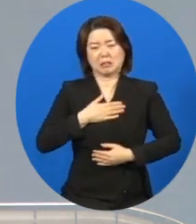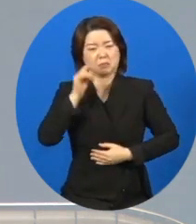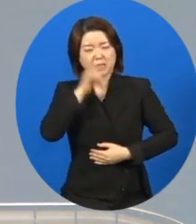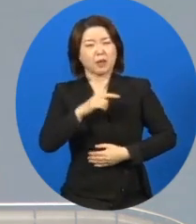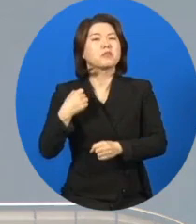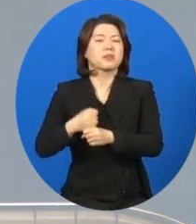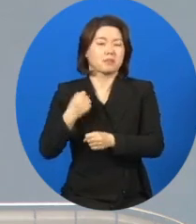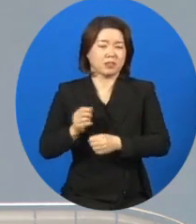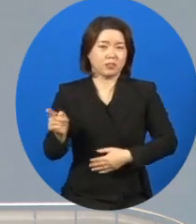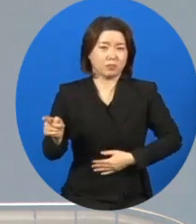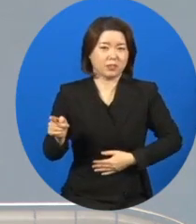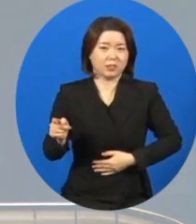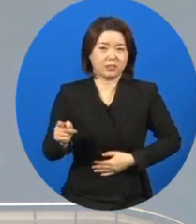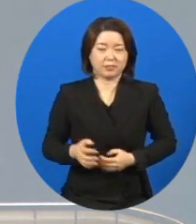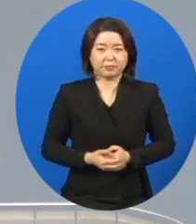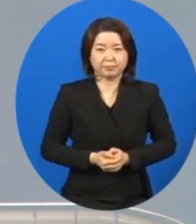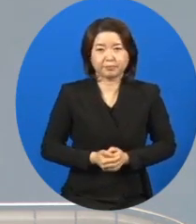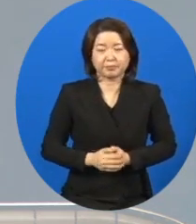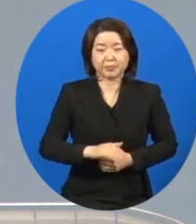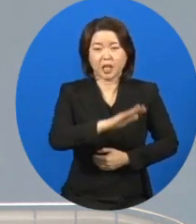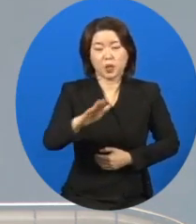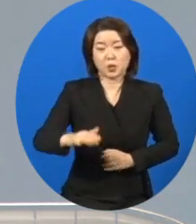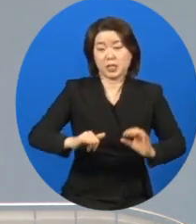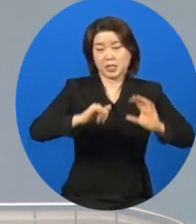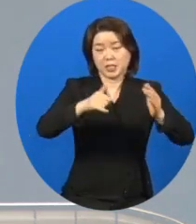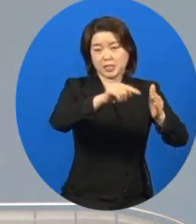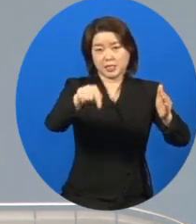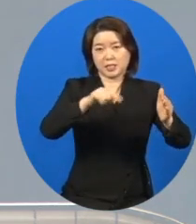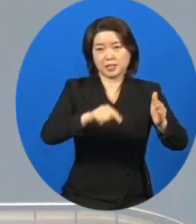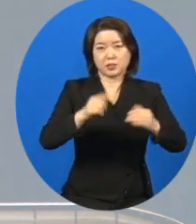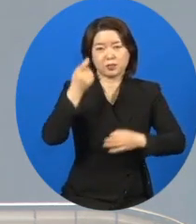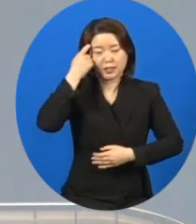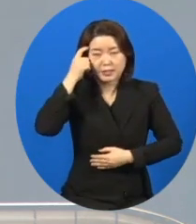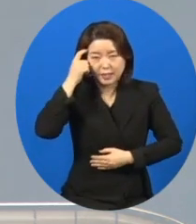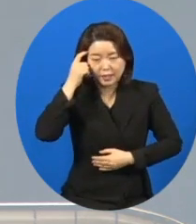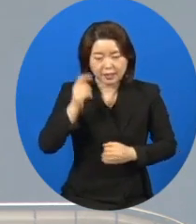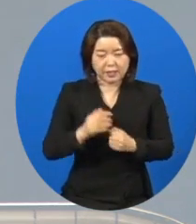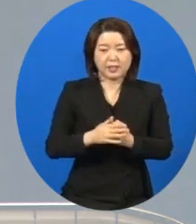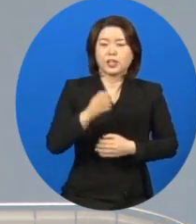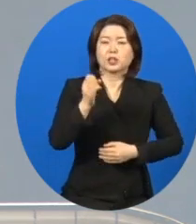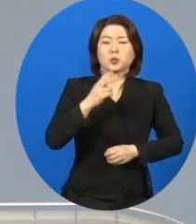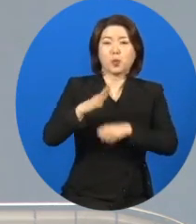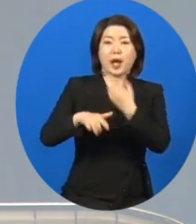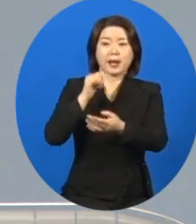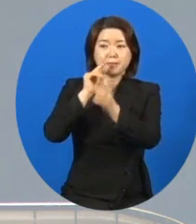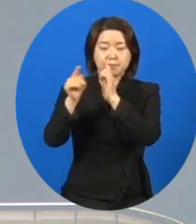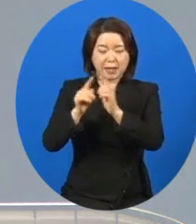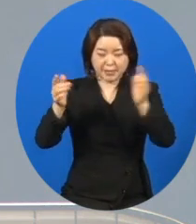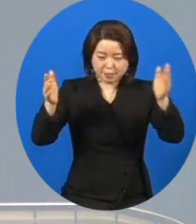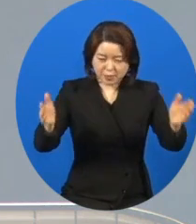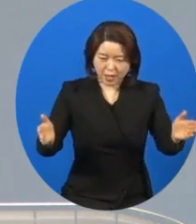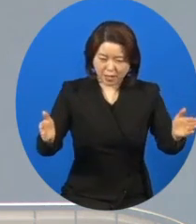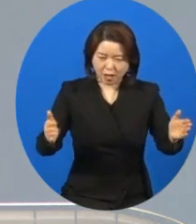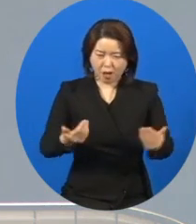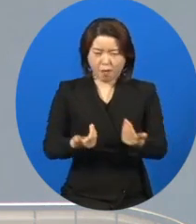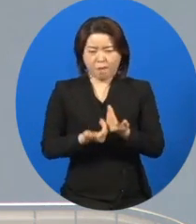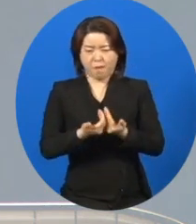우리가 점점 이 세상의 가치관과 하나님의 말씀 사이에 부딪히는 일이 많이